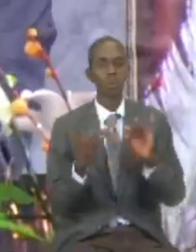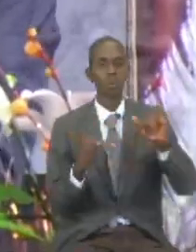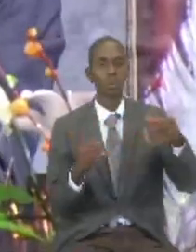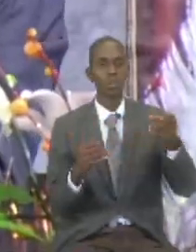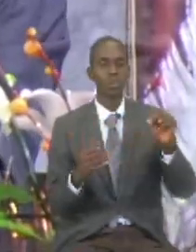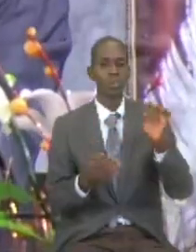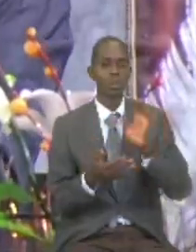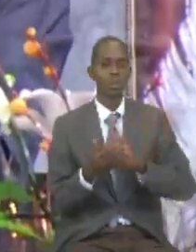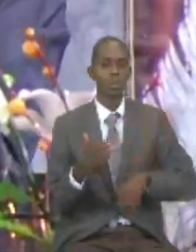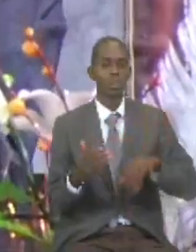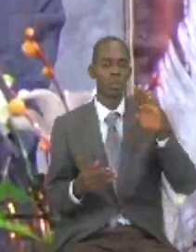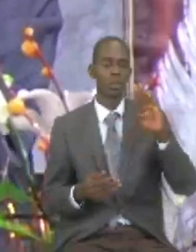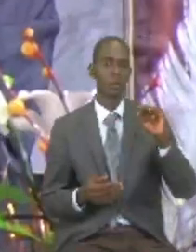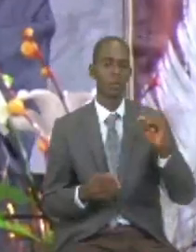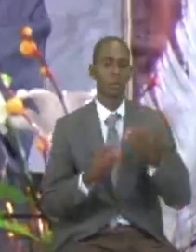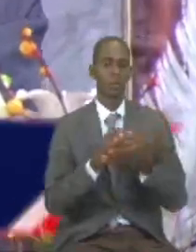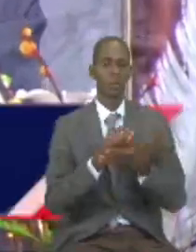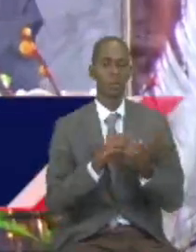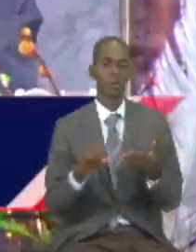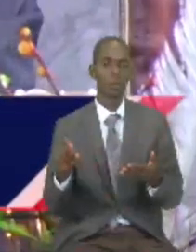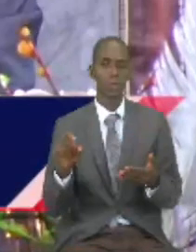14, verset 15.